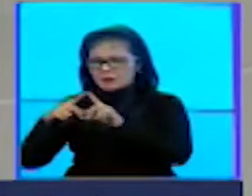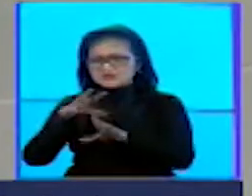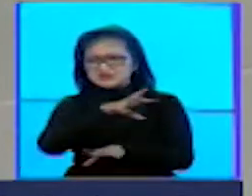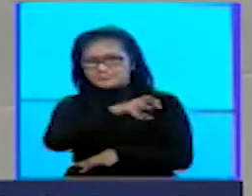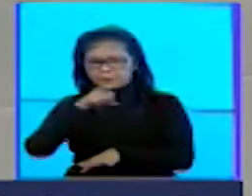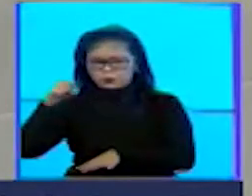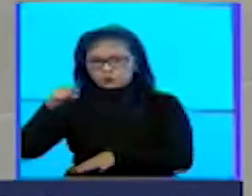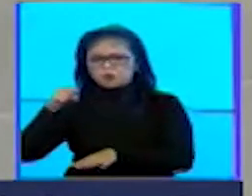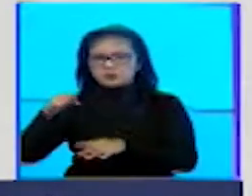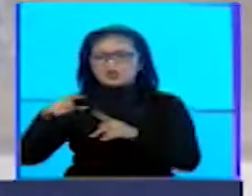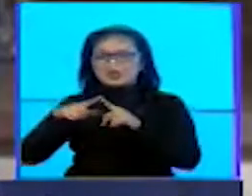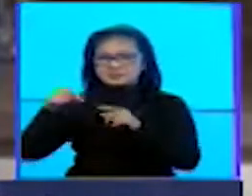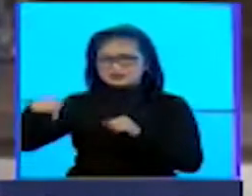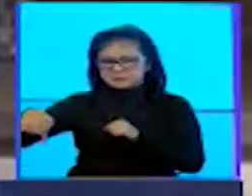AS.